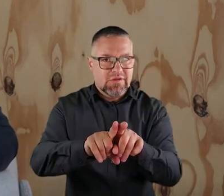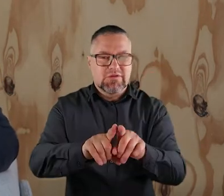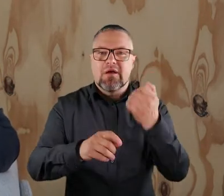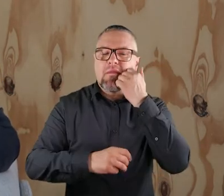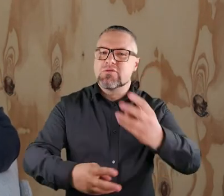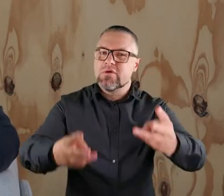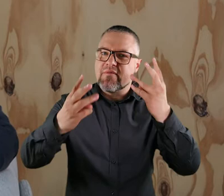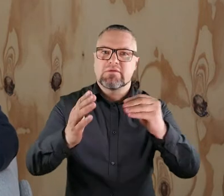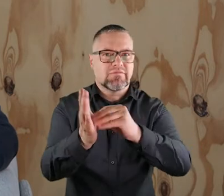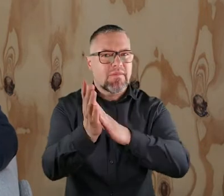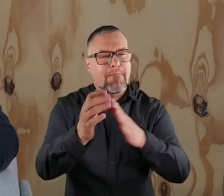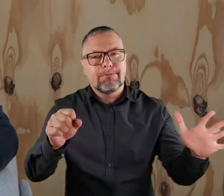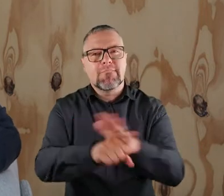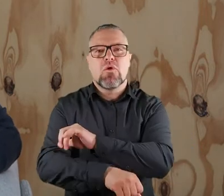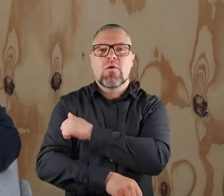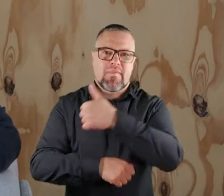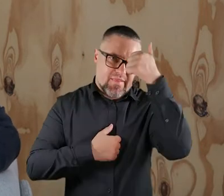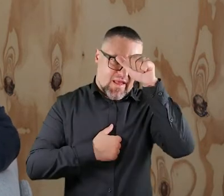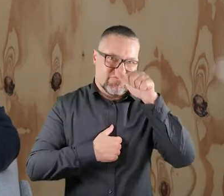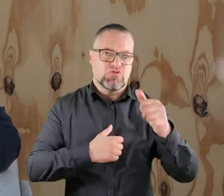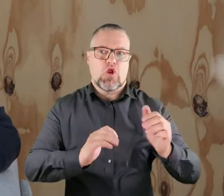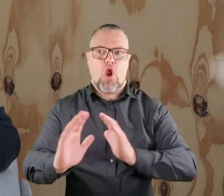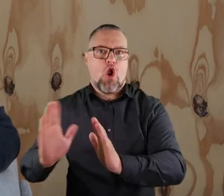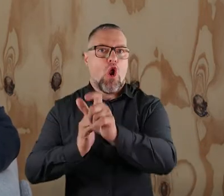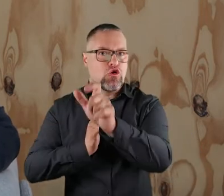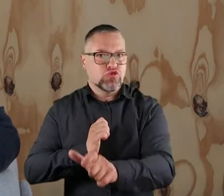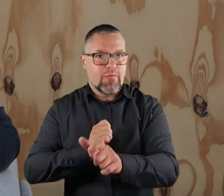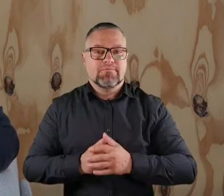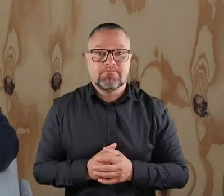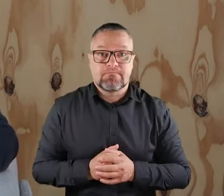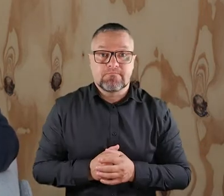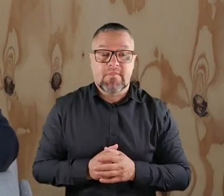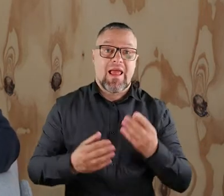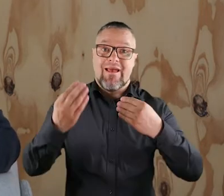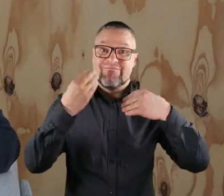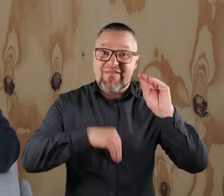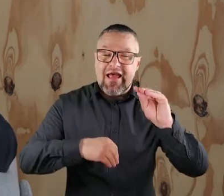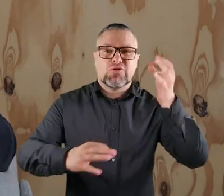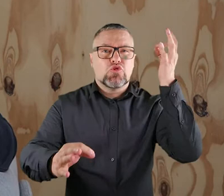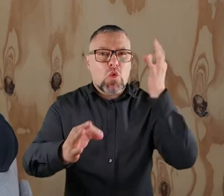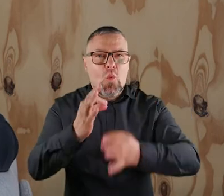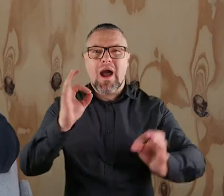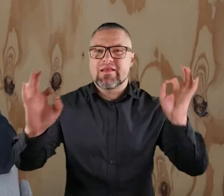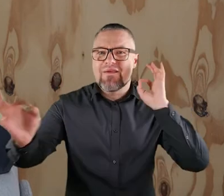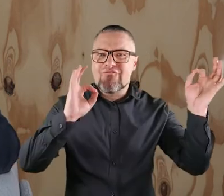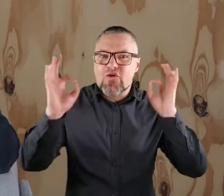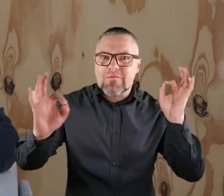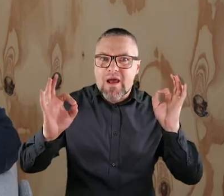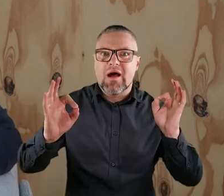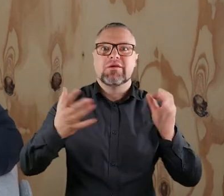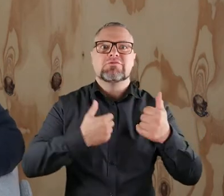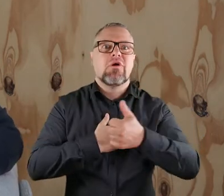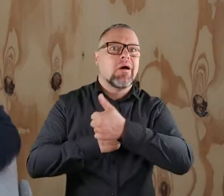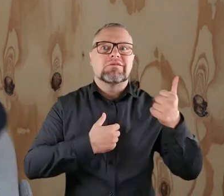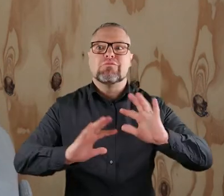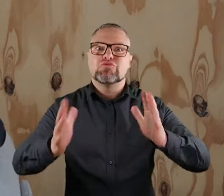informacje. Bardzo ważne, aby wpisać pełne imię i nazwisko podopiecznego. Natomiast więcej takich szczegółowych informacji